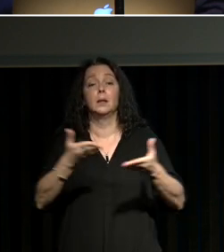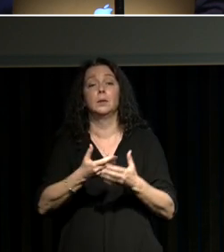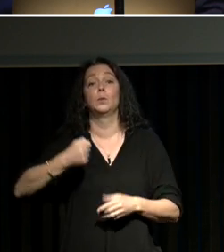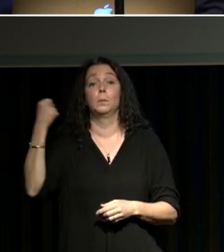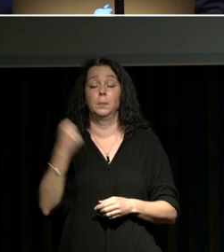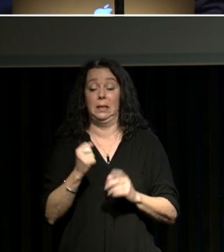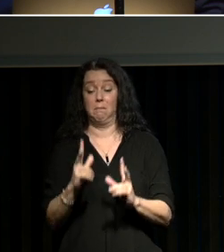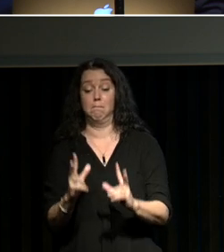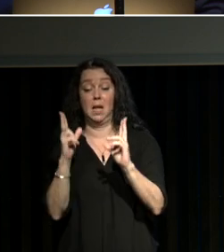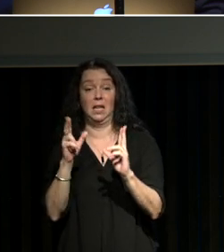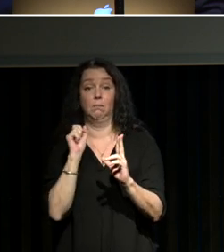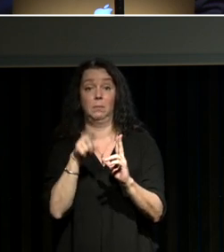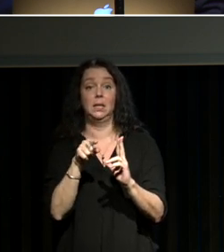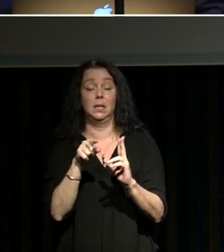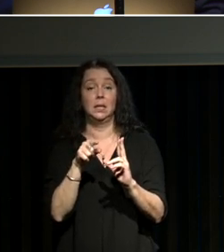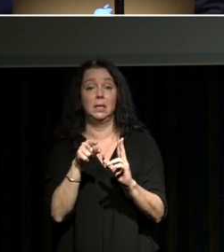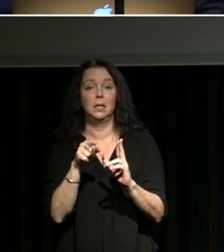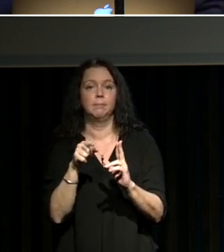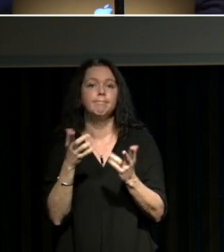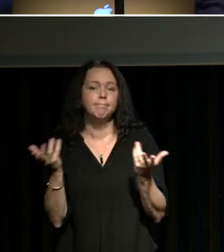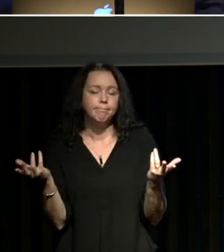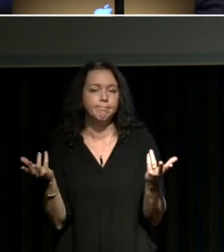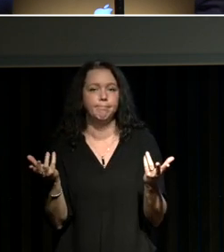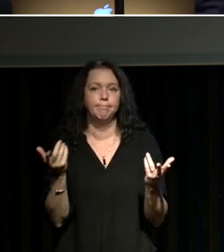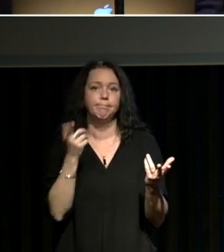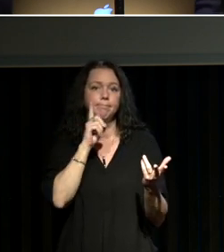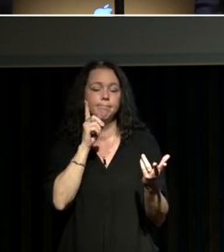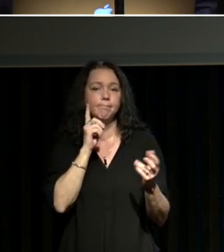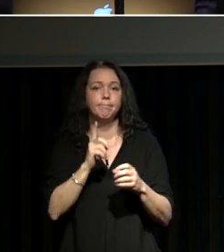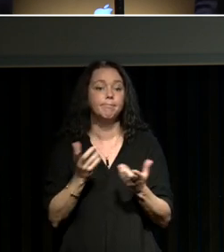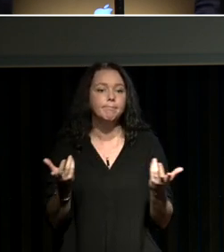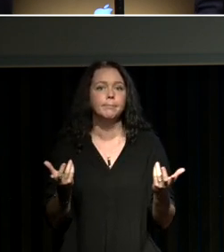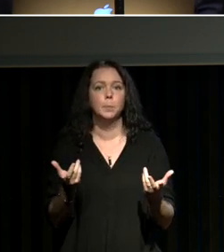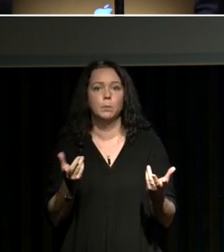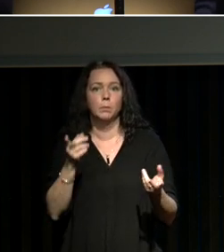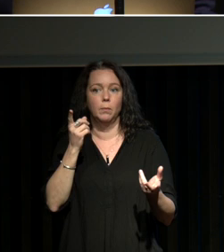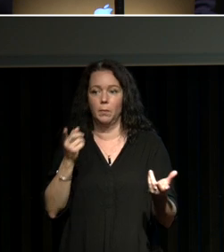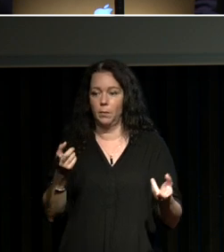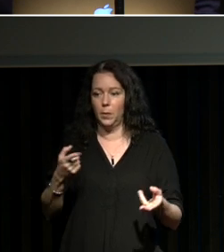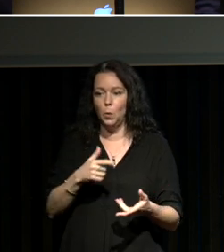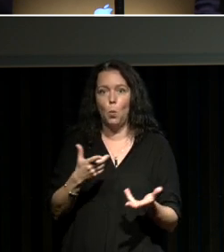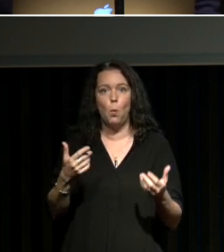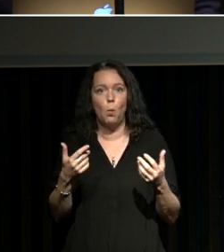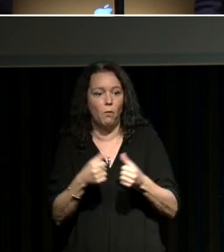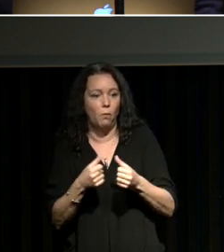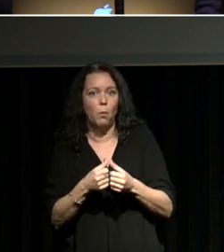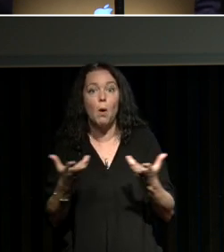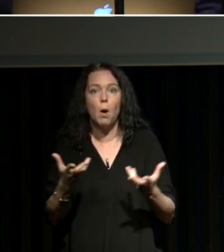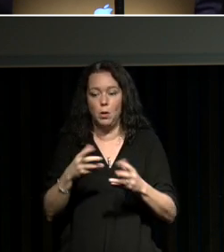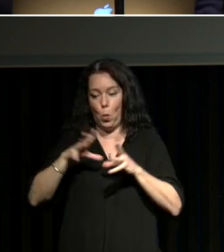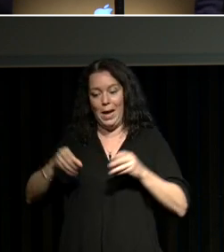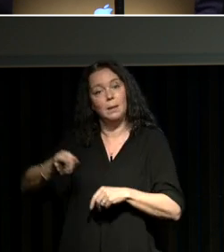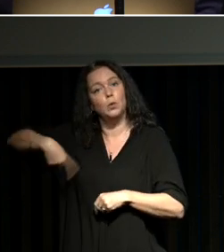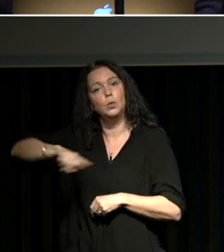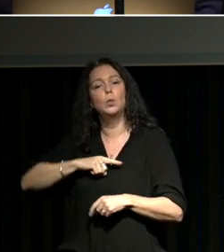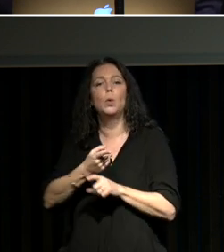période-là, pour une raison qui est assez claire, c'est qu'on ne savait pas à quoi on avait affaire. Les équipes telles que la mienne, où nous sommes tous issus